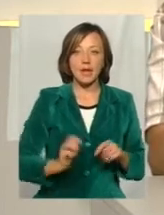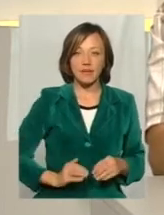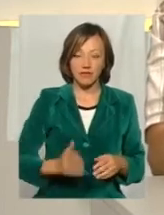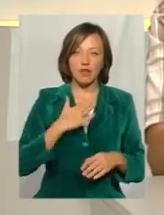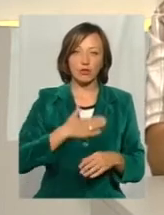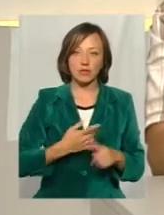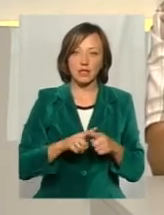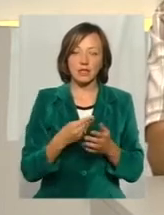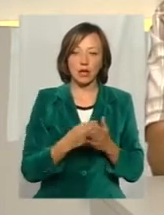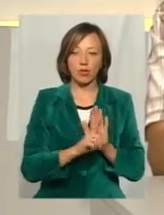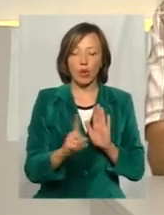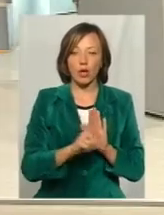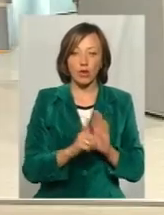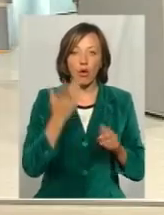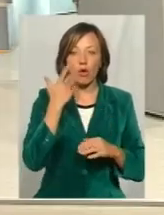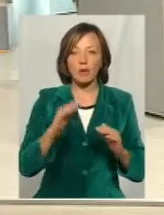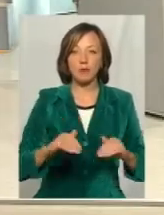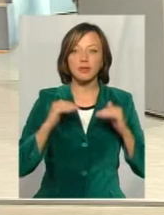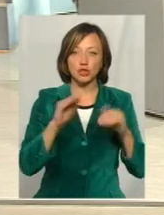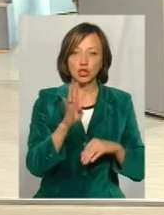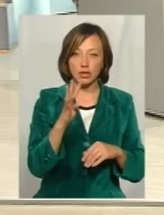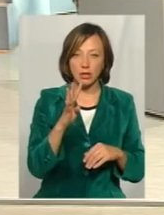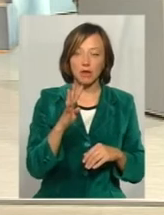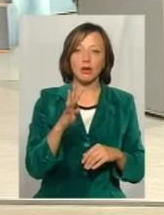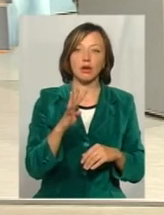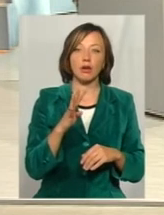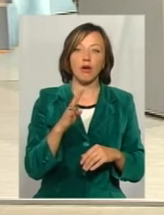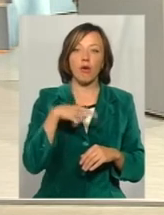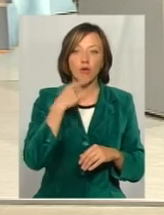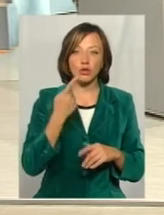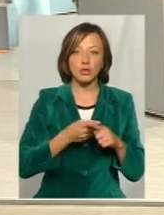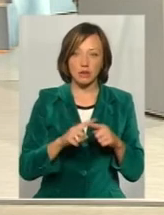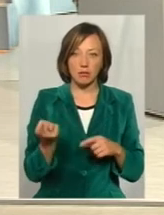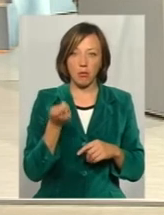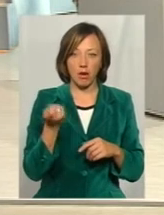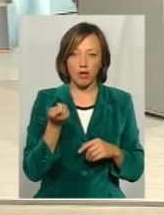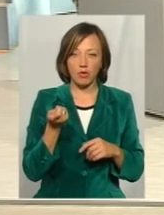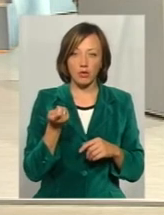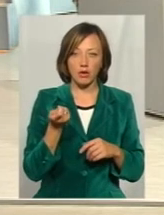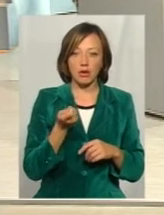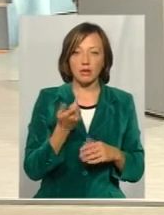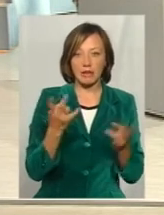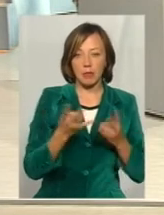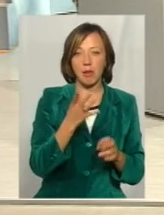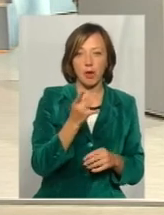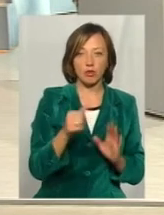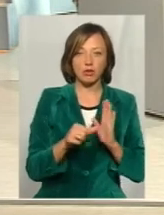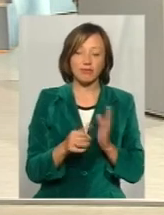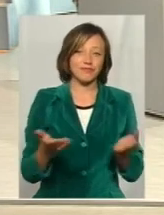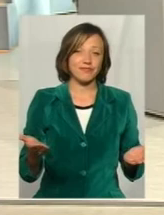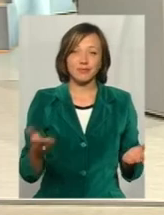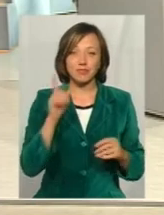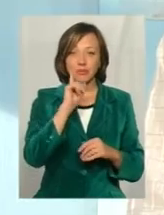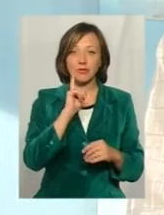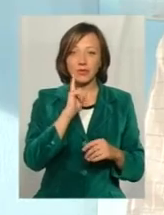проїзд, хоча коли підвищували навіть там до 4 гривень, там то говорили, що це замало, там собі вартість 5-6 гривень. Ну навряд чи